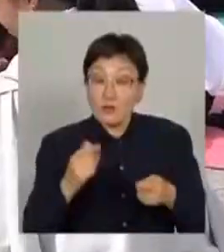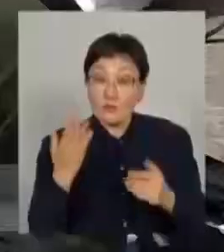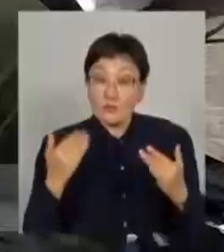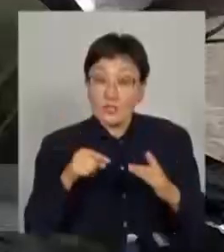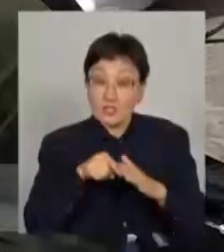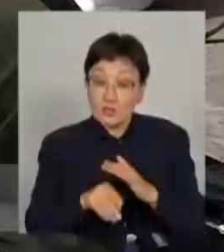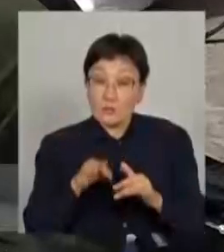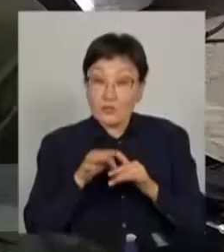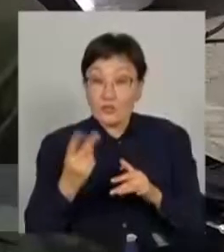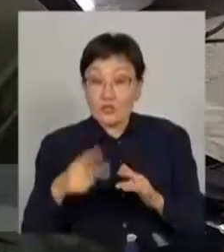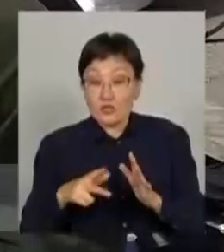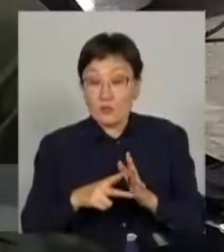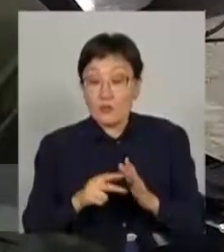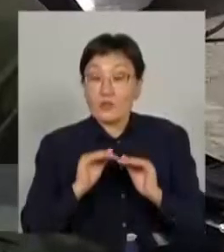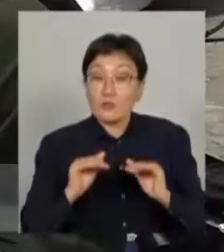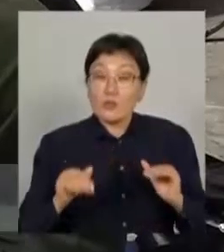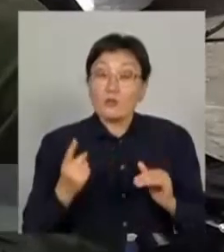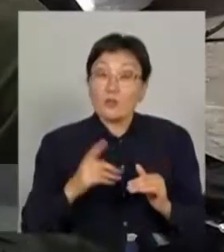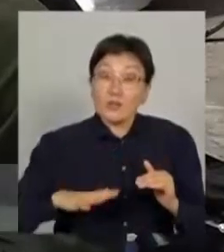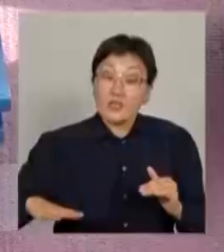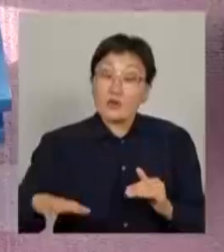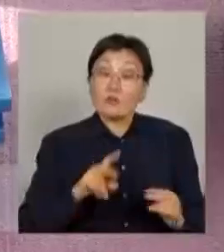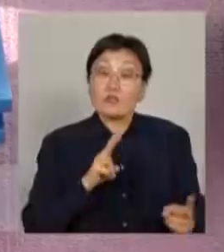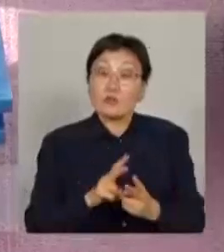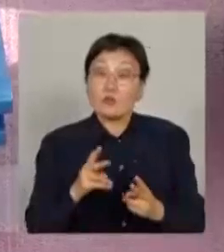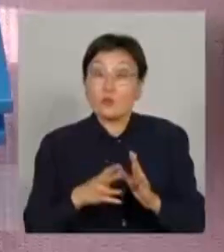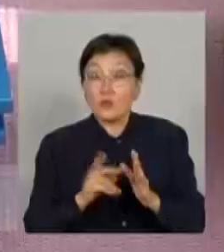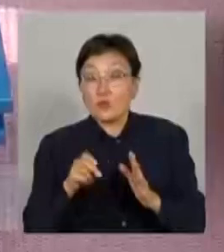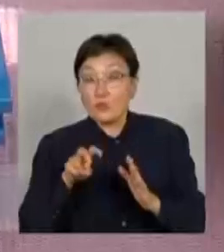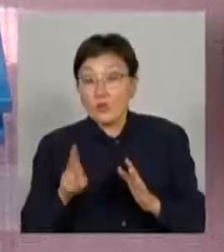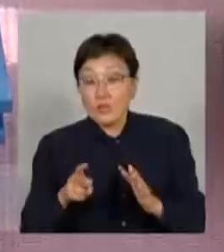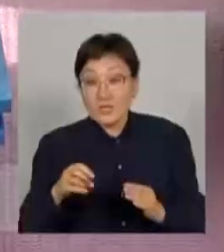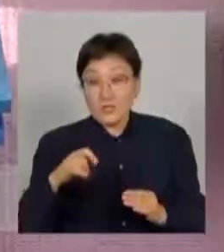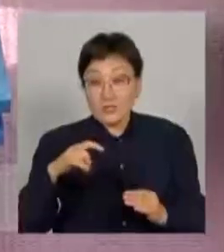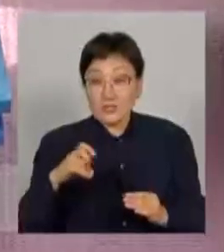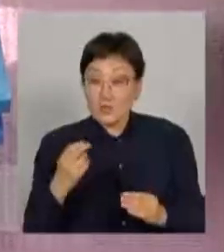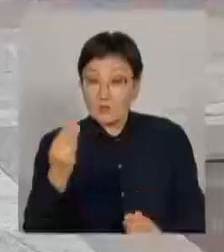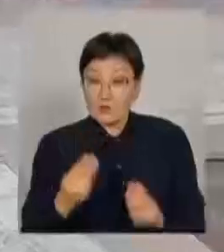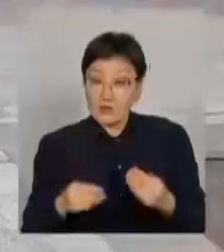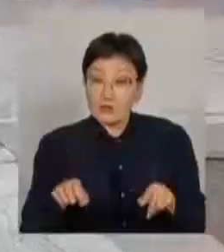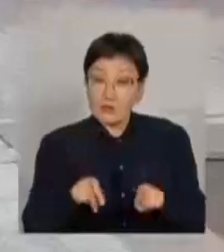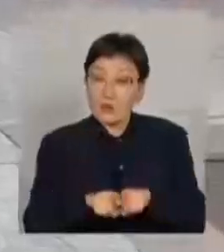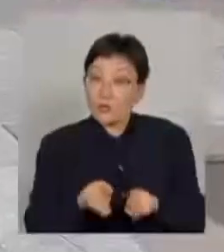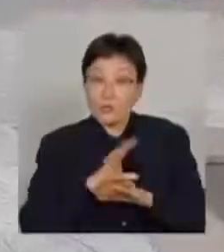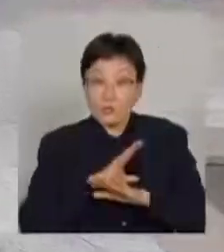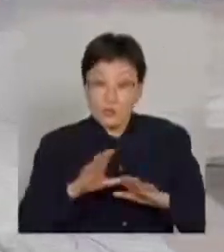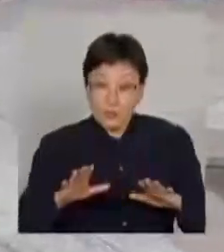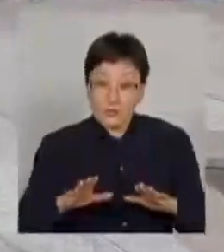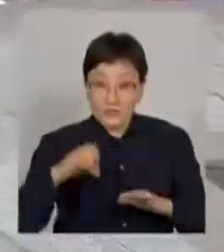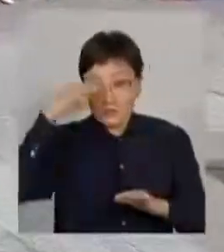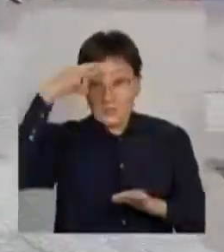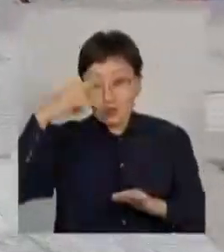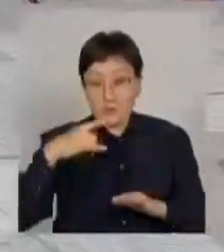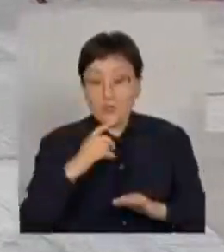саябағында өткізілді. 2028 бала бір алаңда бас қосып, тоғызқұмалақ ұлттық ойынын ойнады. Елімізде мұндай бұрын-соңды болмағандықтан